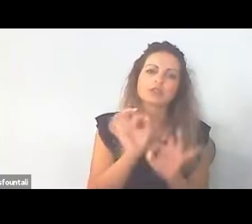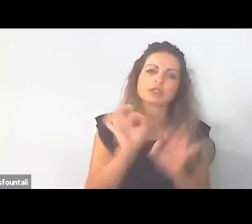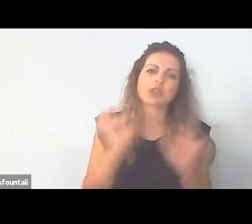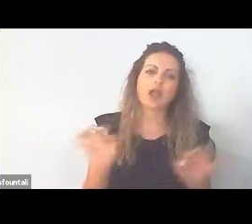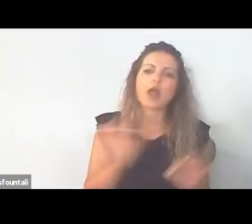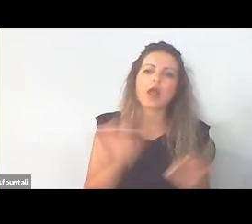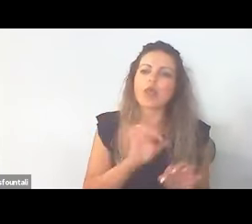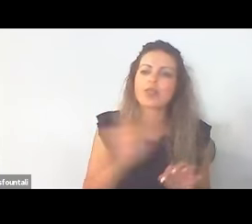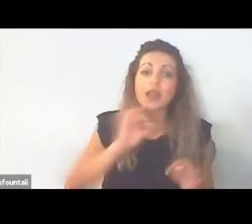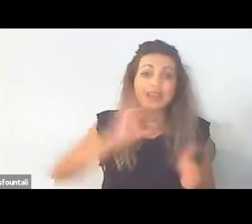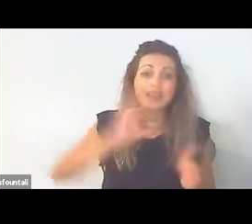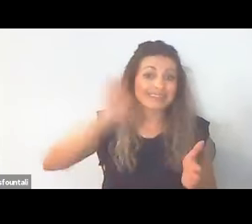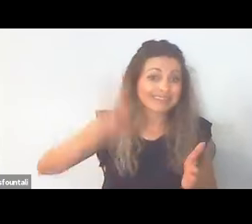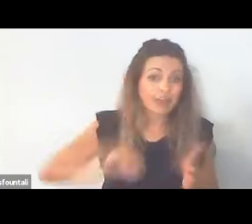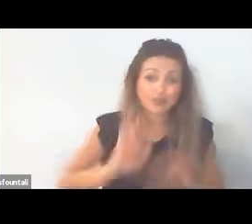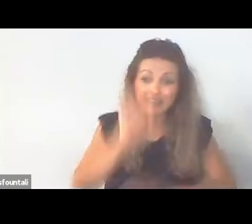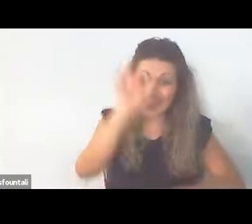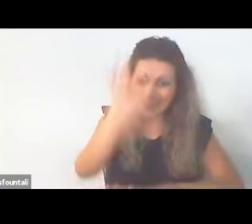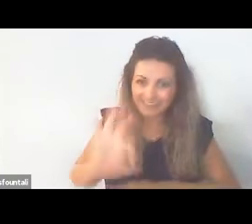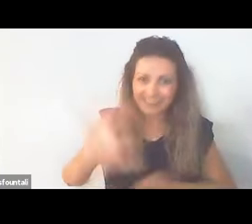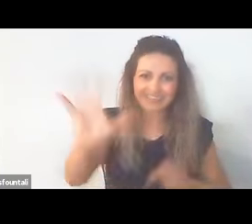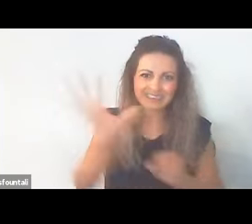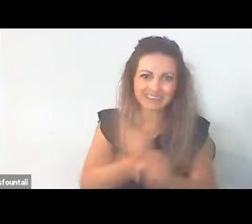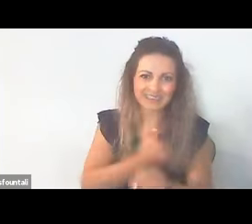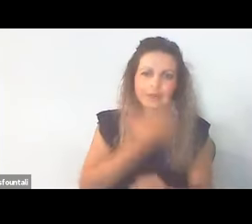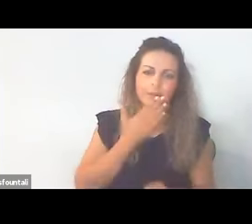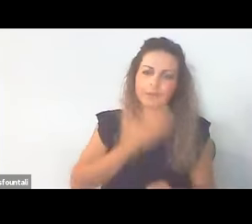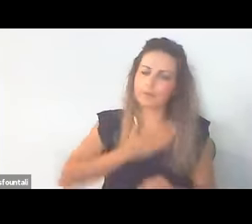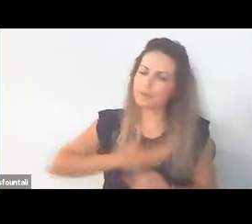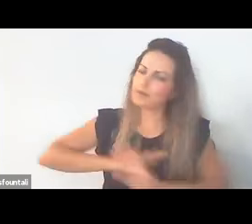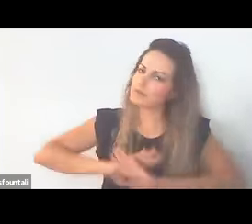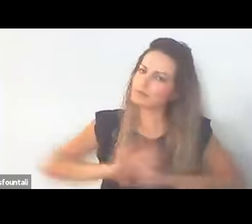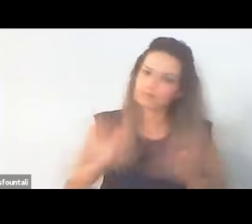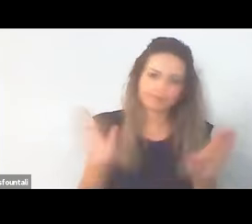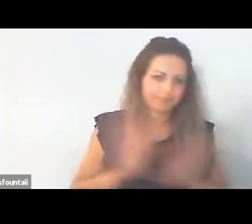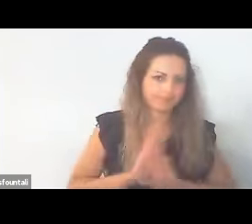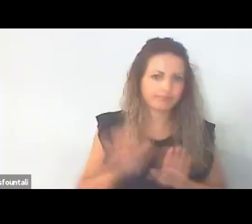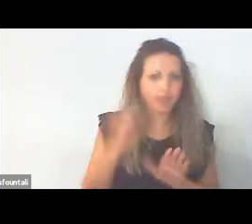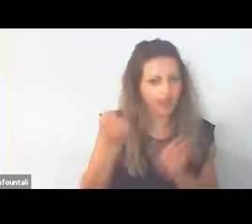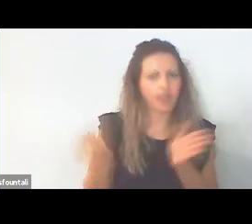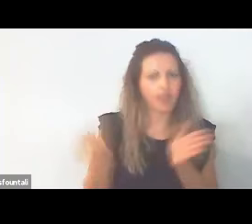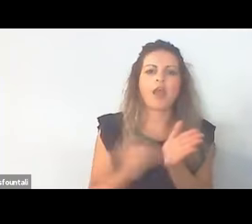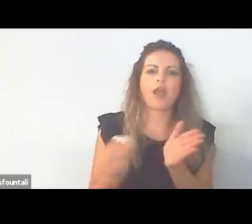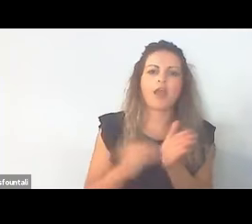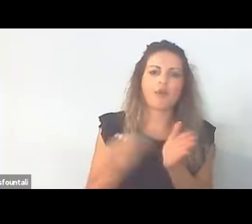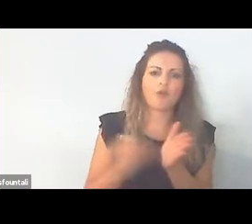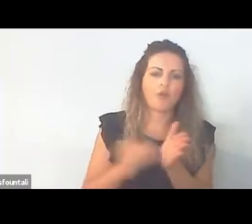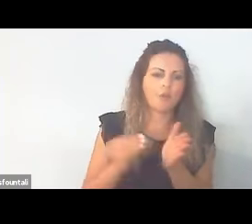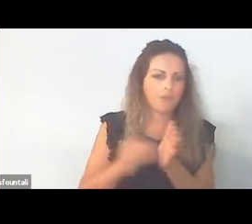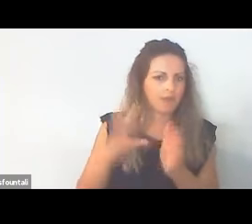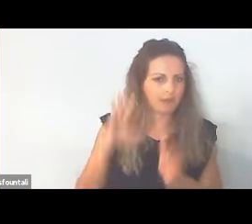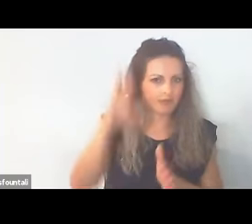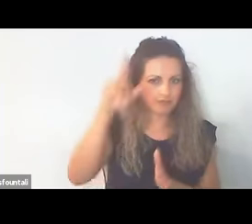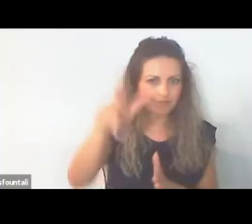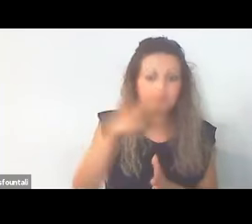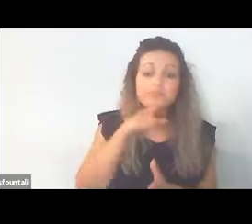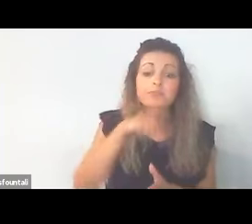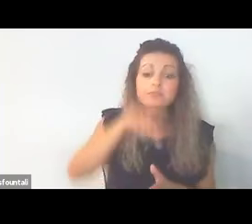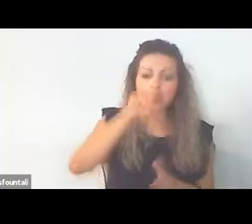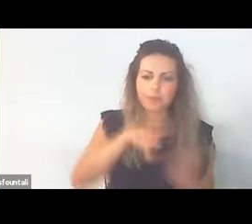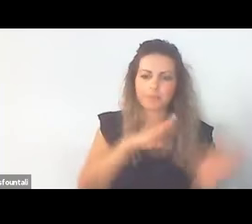αγώνα. Θα προσπαθήσω να το βάλω και στο τέλος σε σύνδεση και με την συνθήκη που αντιμετωπίζουμε σήμερα για τα